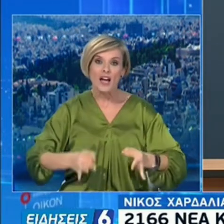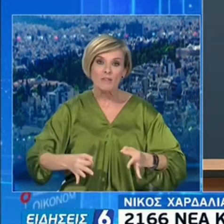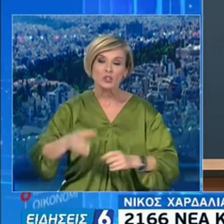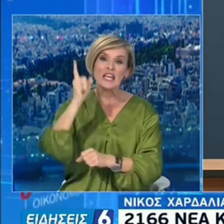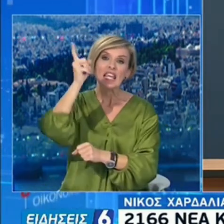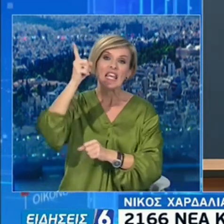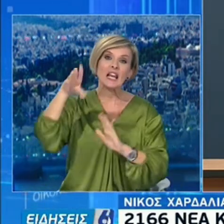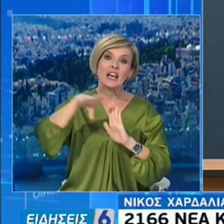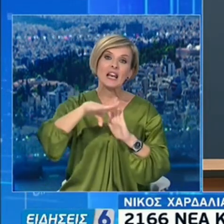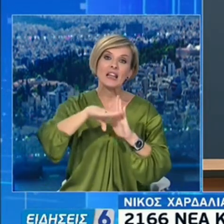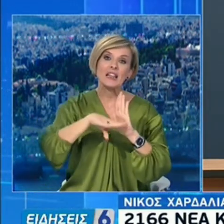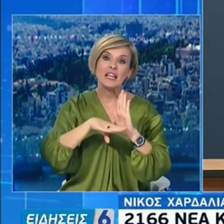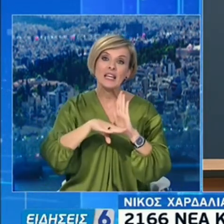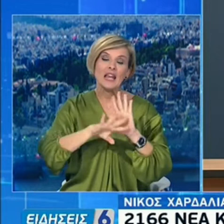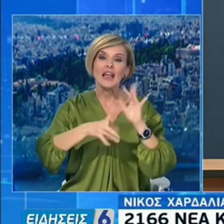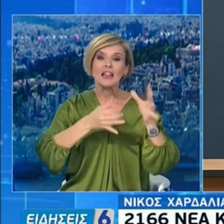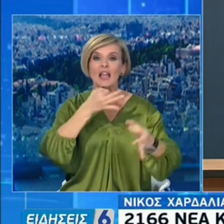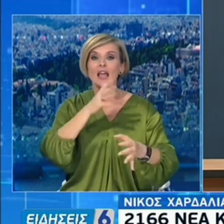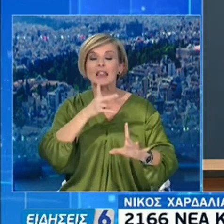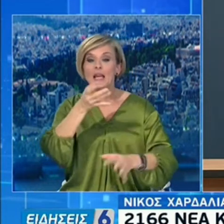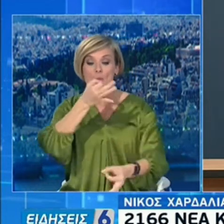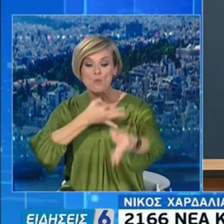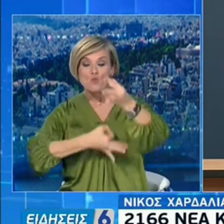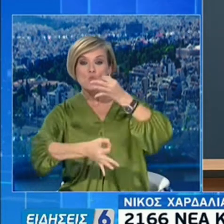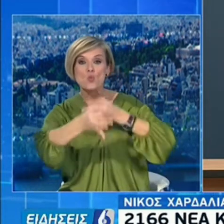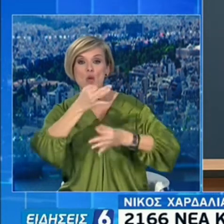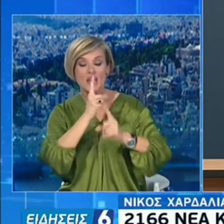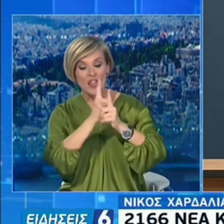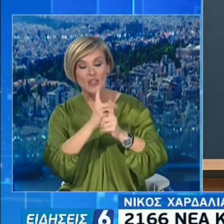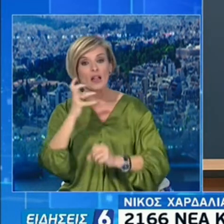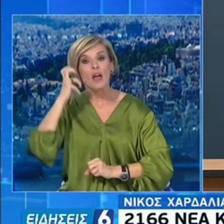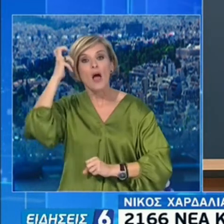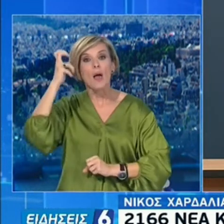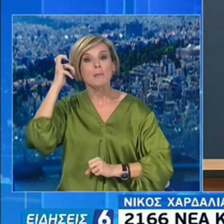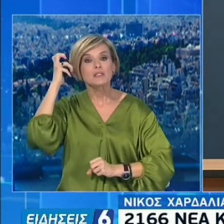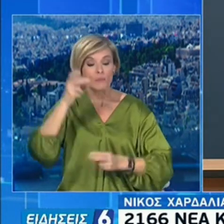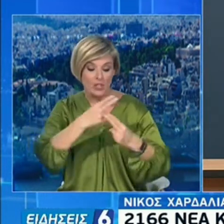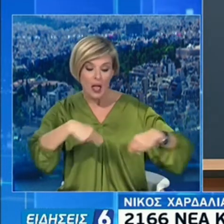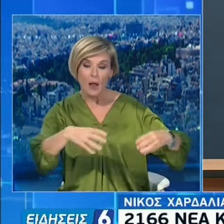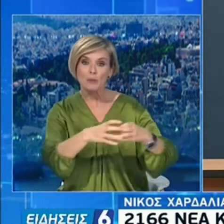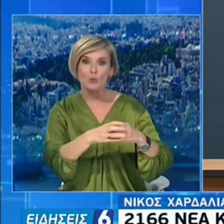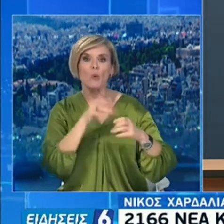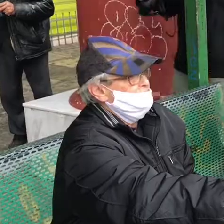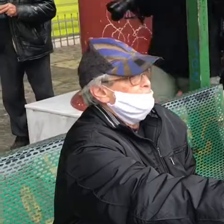μας προτείνουν οι ειδικοί, οι επιστήμονες, οι επιδημιολόγοι μας. Και δεν κάνουμε κάτι διαφορετικό από ό,τι γίνεται